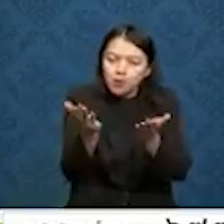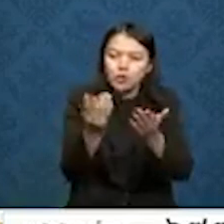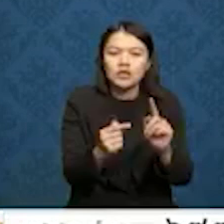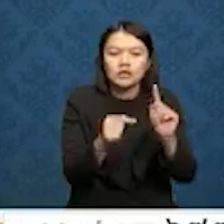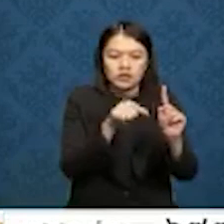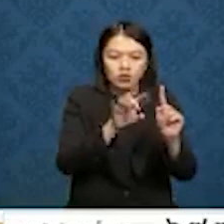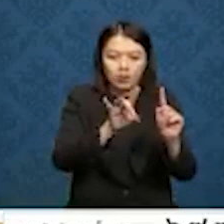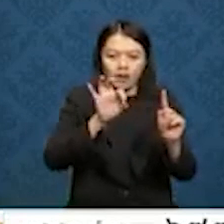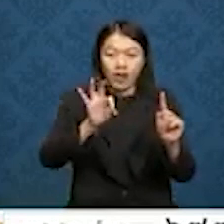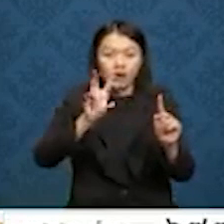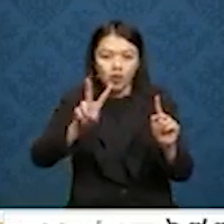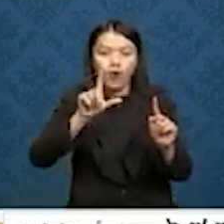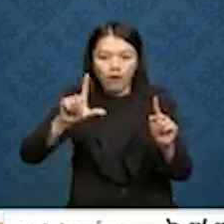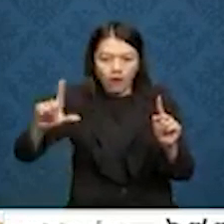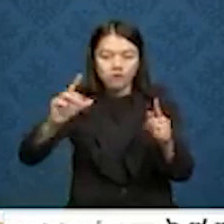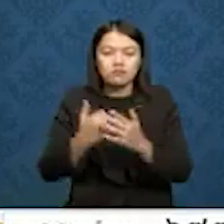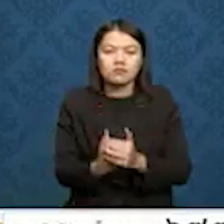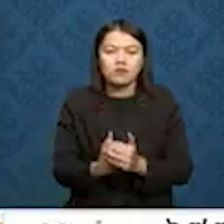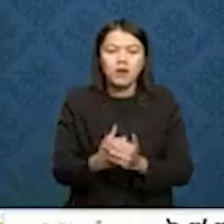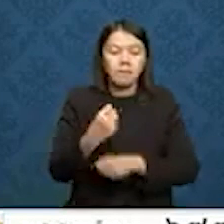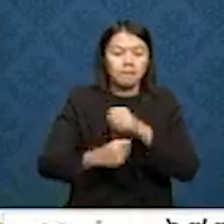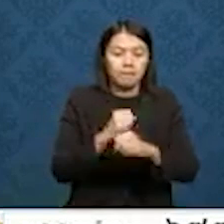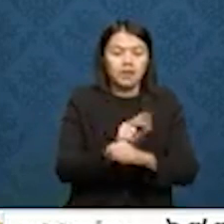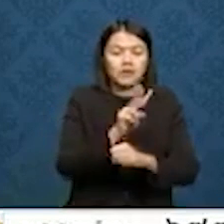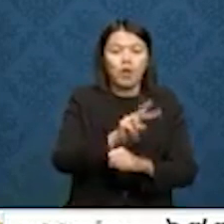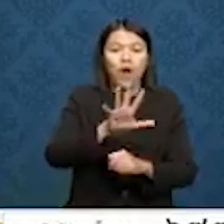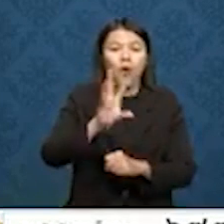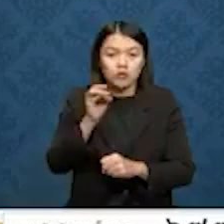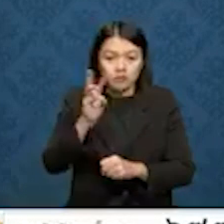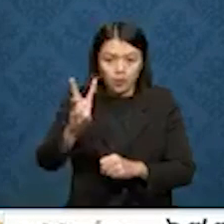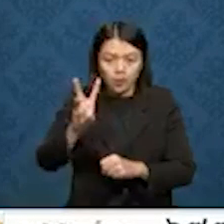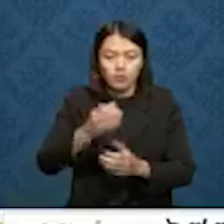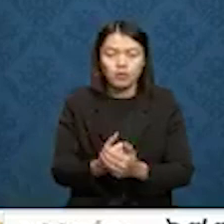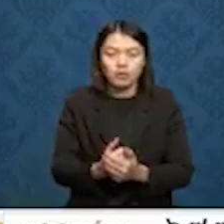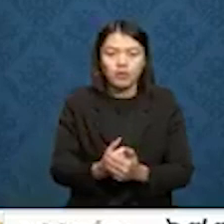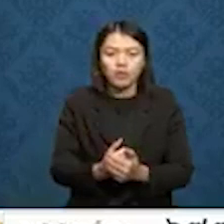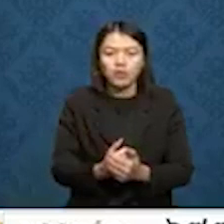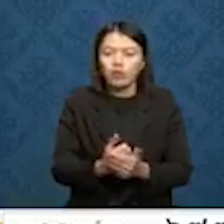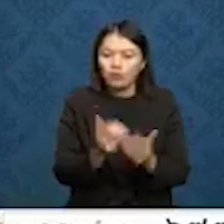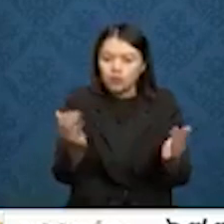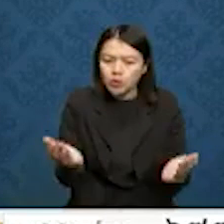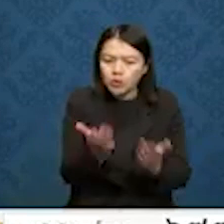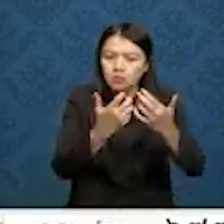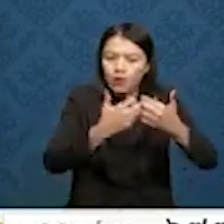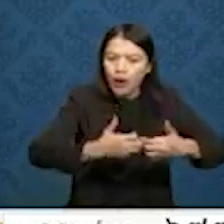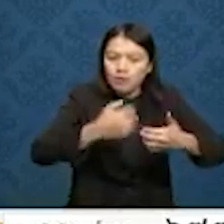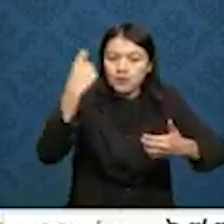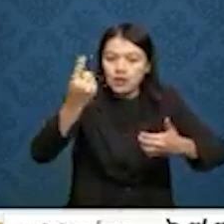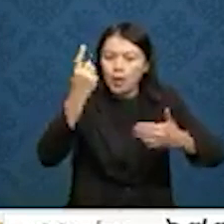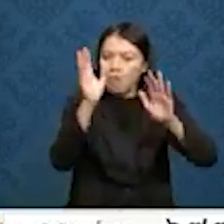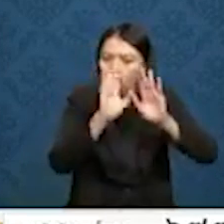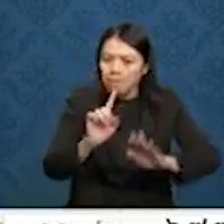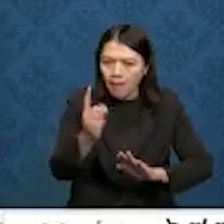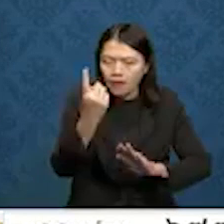1.89 2ล้านล้านบาทในปี2566โดยส่งเสริมอุตสาหกรรมท่องเที่ยวรูปแบบ